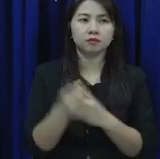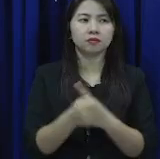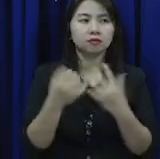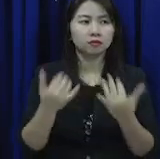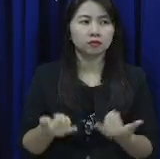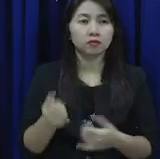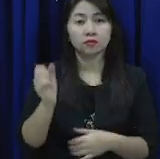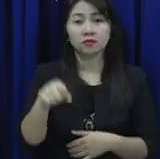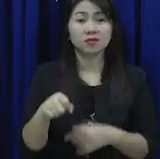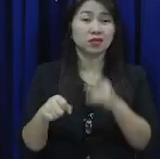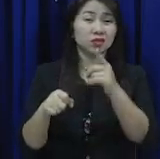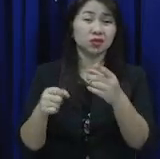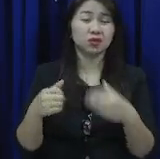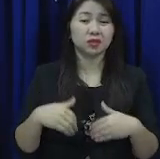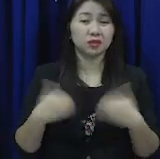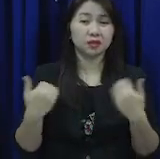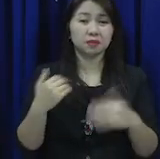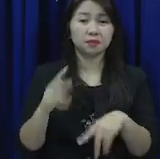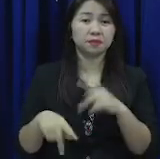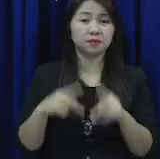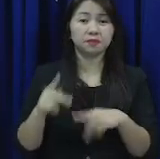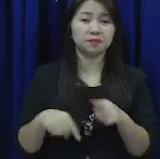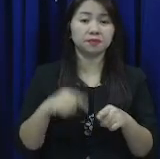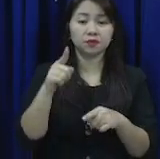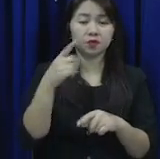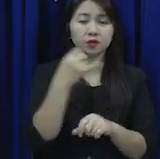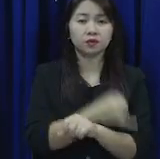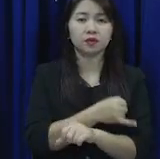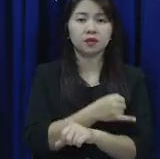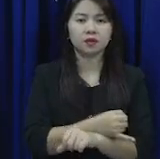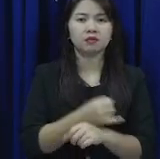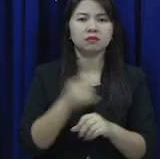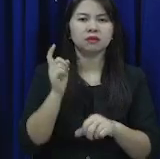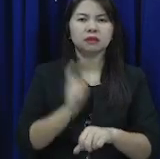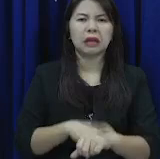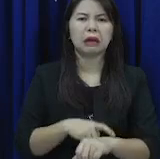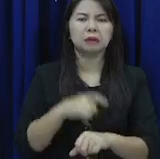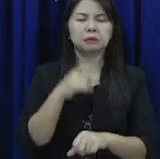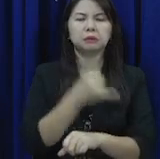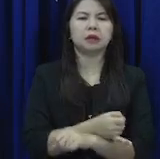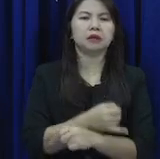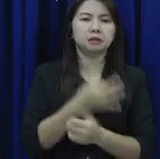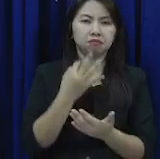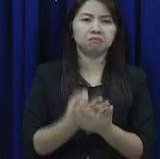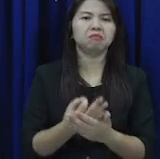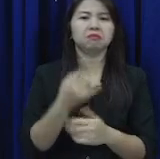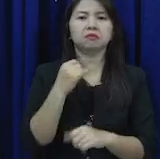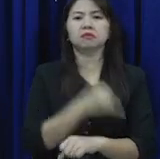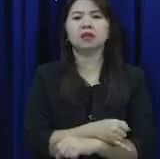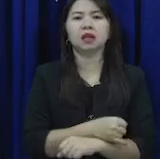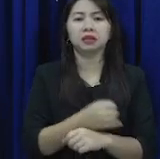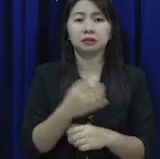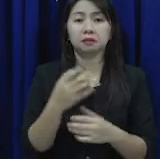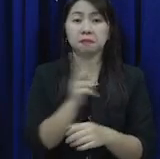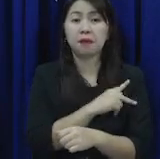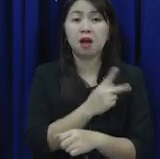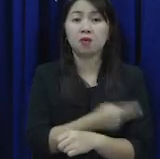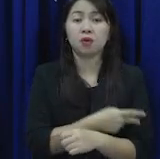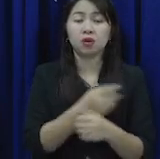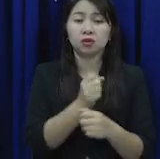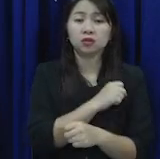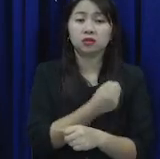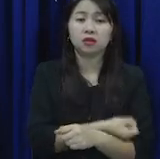pag-iinvest ng oras napag ibest ng ng pera napag ibest ng lakas ninyo sa hindi naman ik kaayos ang